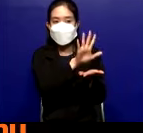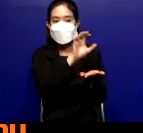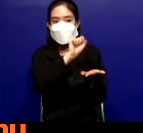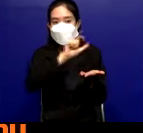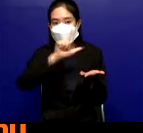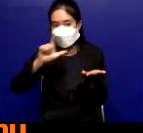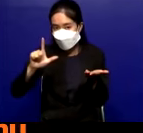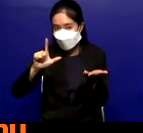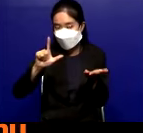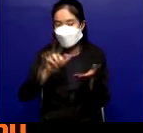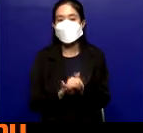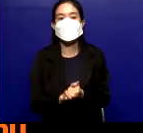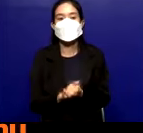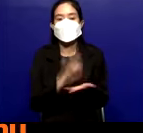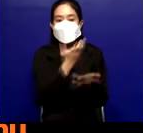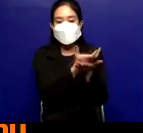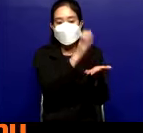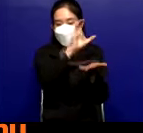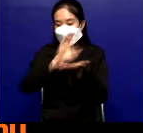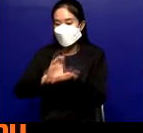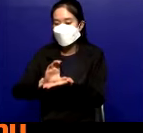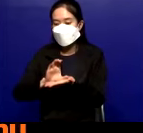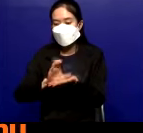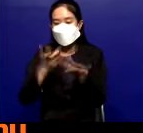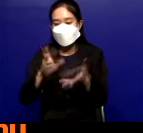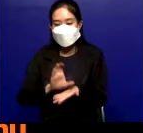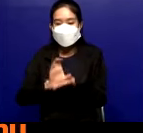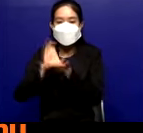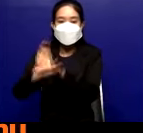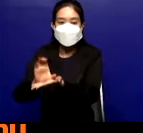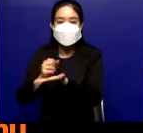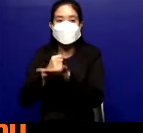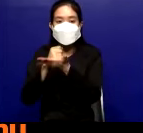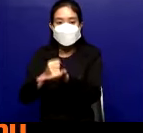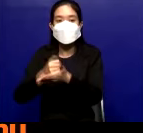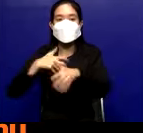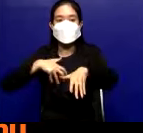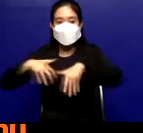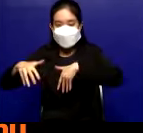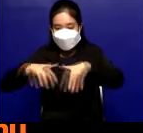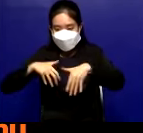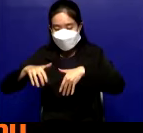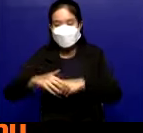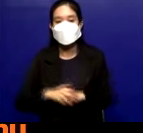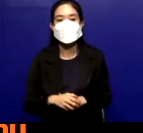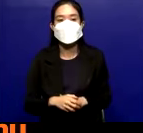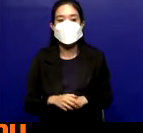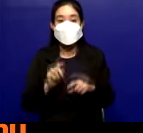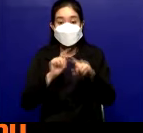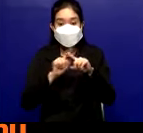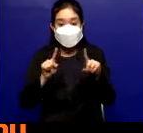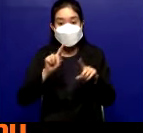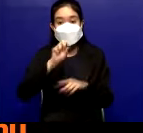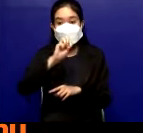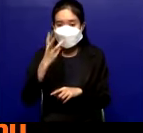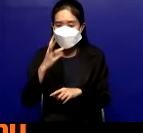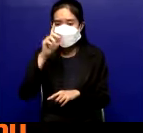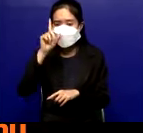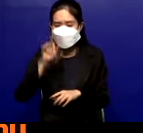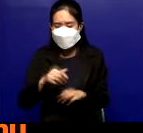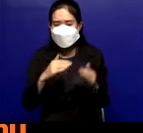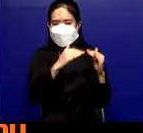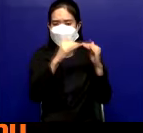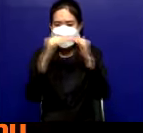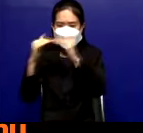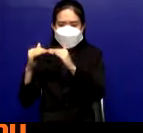ดก็ยิ่งเป็นการไม่สมควรอย่างยิ่งค่ะเพราะสวัสดิการควรที่จะคงเส้นคงวาเพื่อให้ประชาช